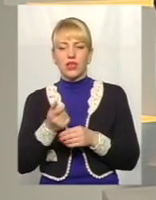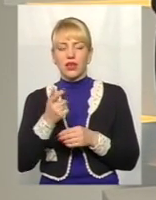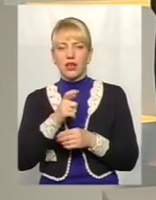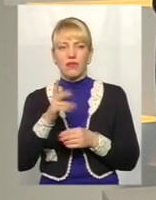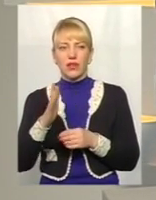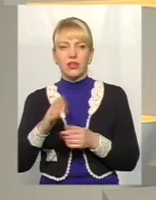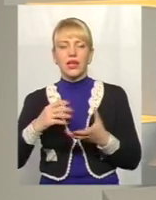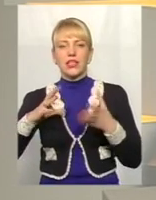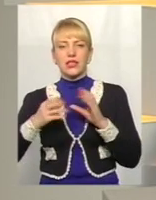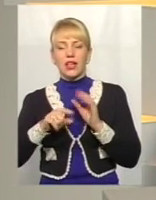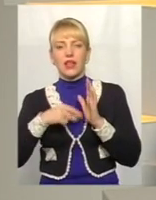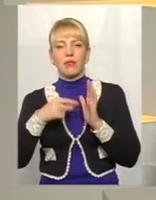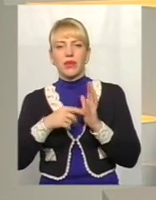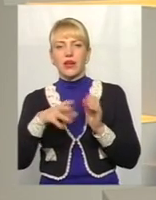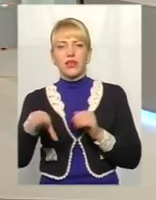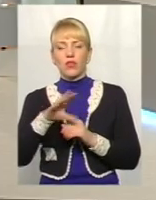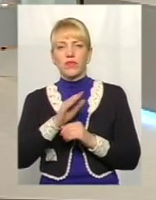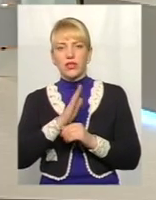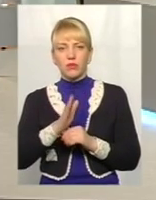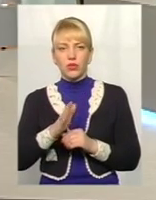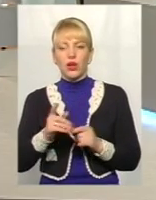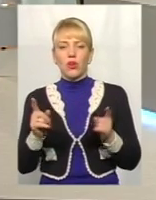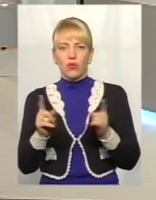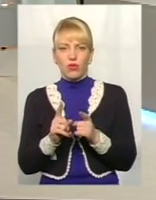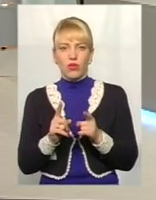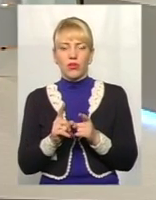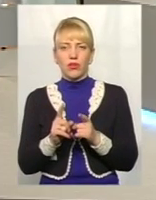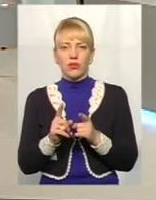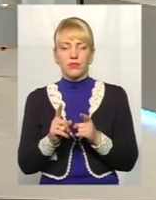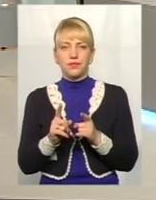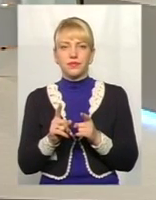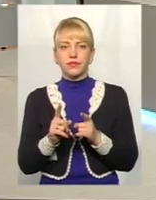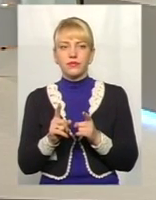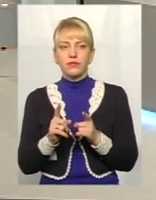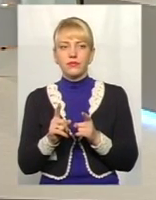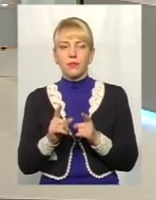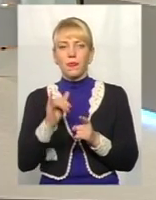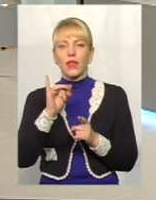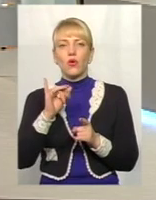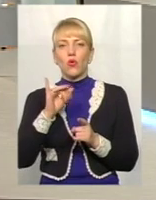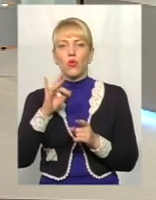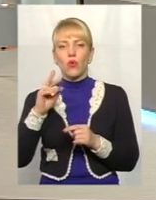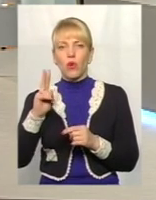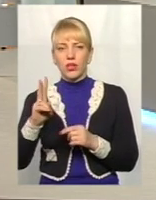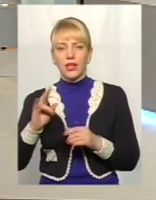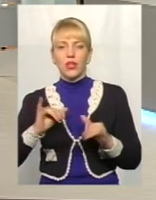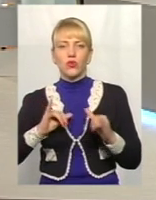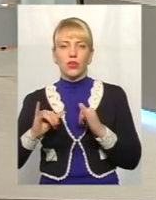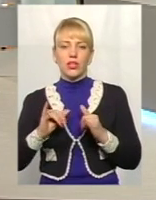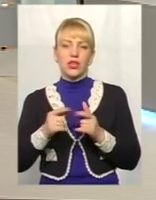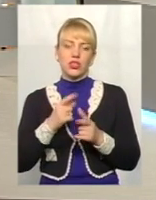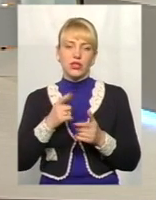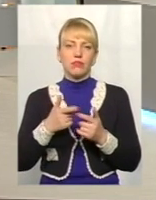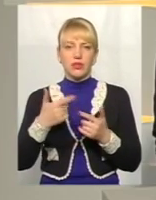загальне питання буде до всіх. Дуже коротко, все ж таки, Урок толерантності, чи ми його винесли? Чи